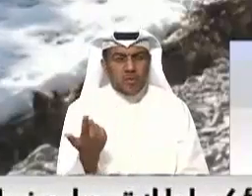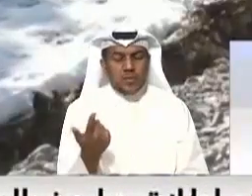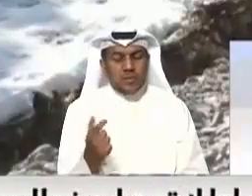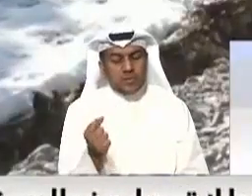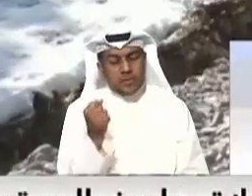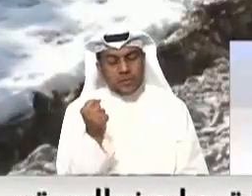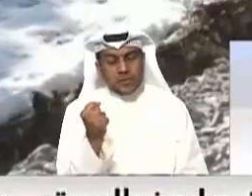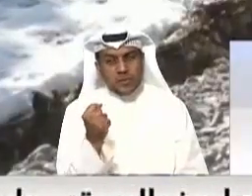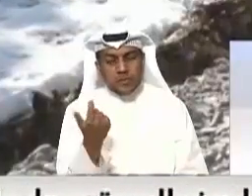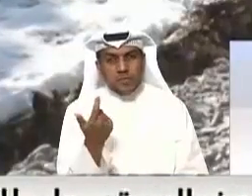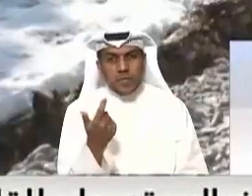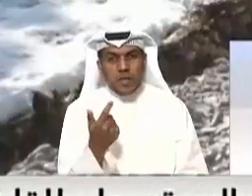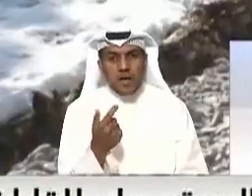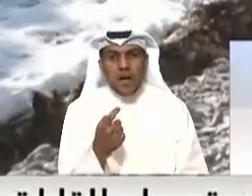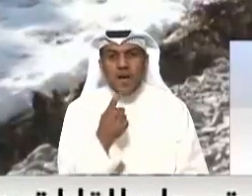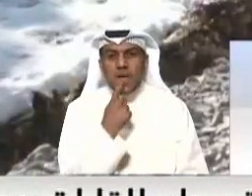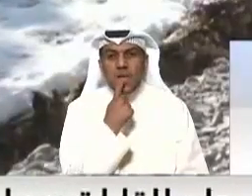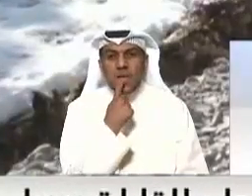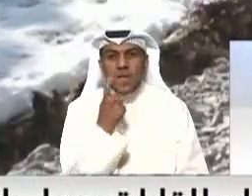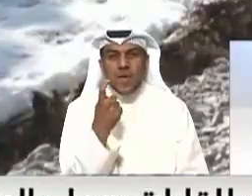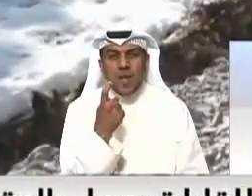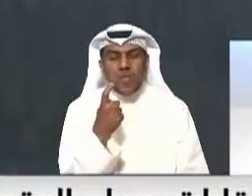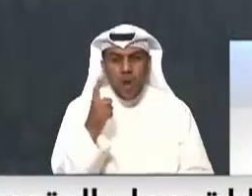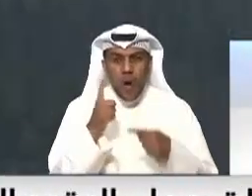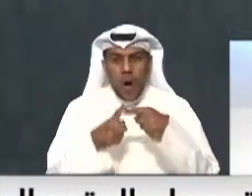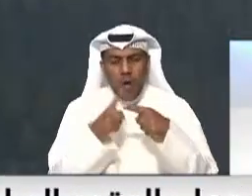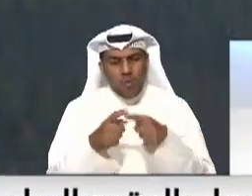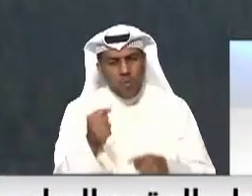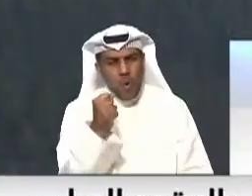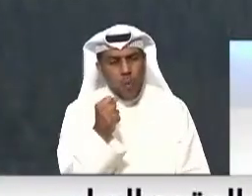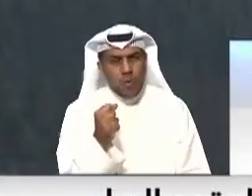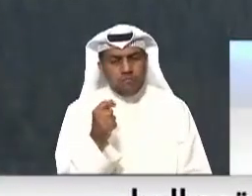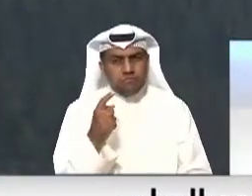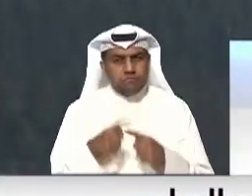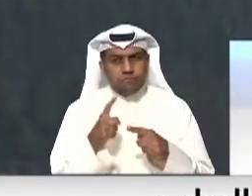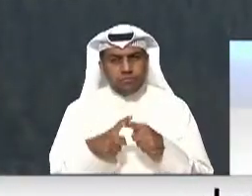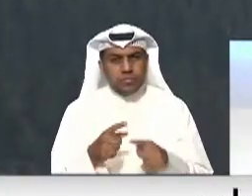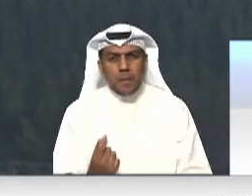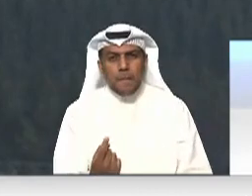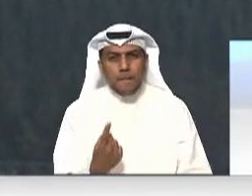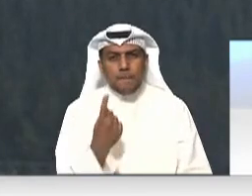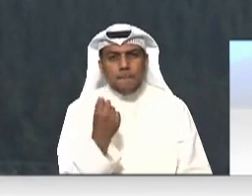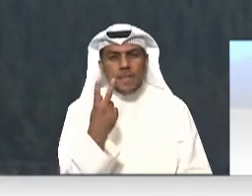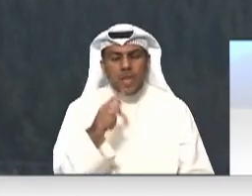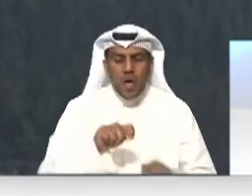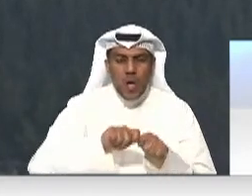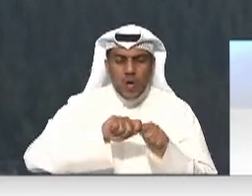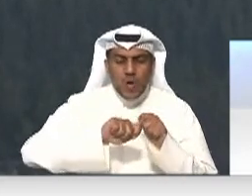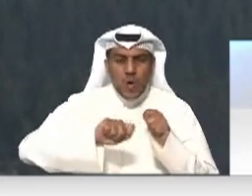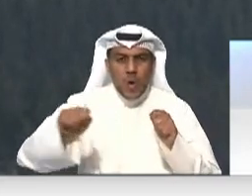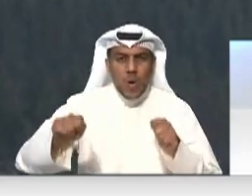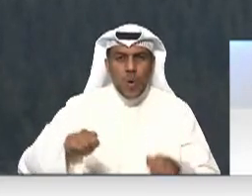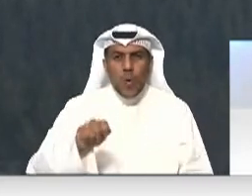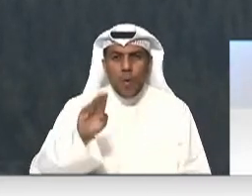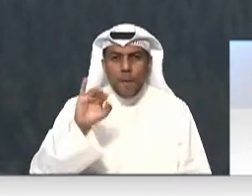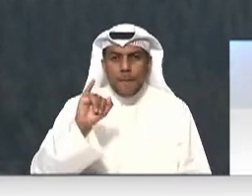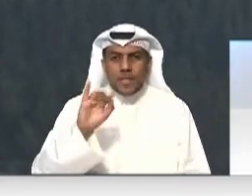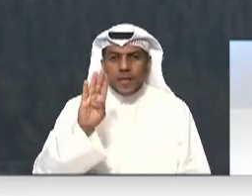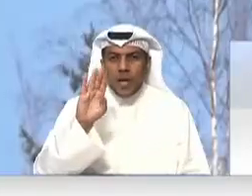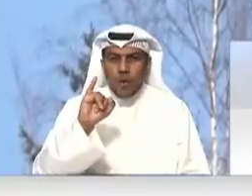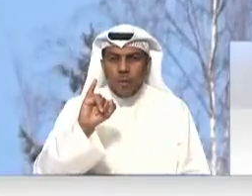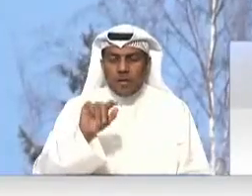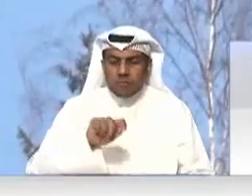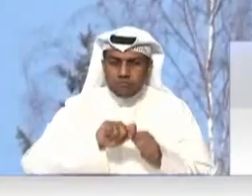يغطي السياج الفنلندي المصنوع من الحديد الصلب نحو 200 كيلومتر من الأجزاء الأكثر حساسية